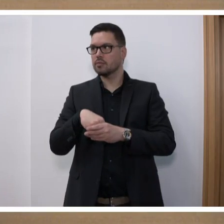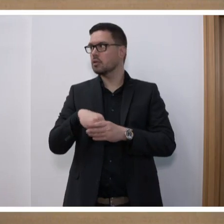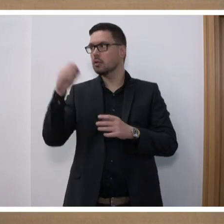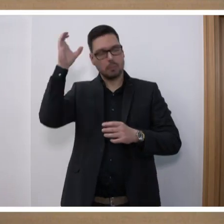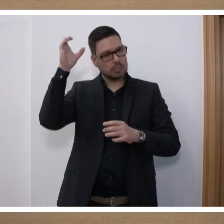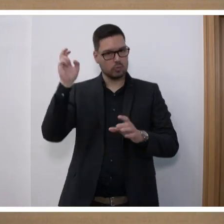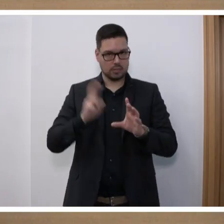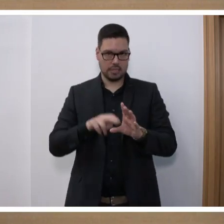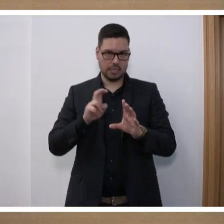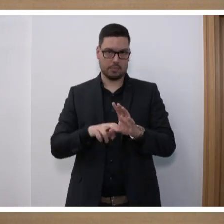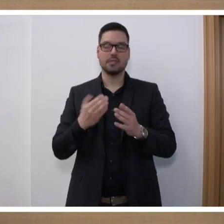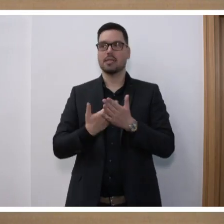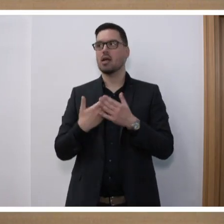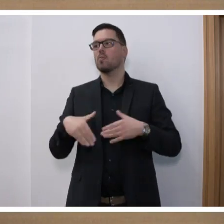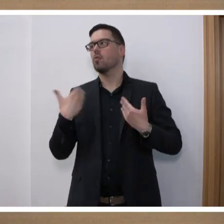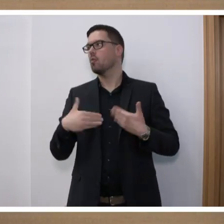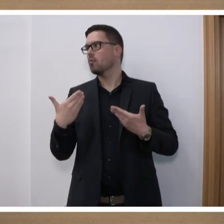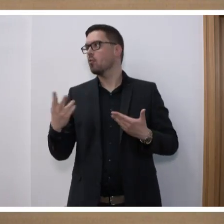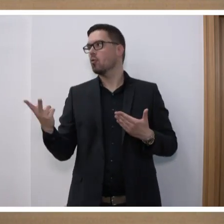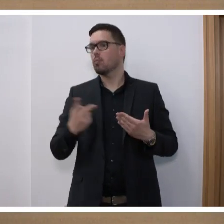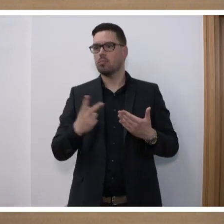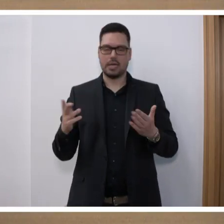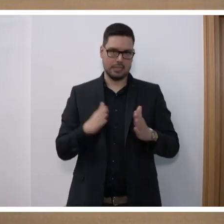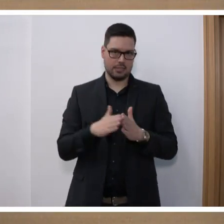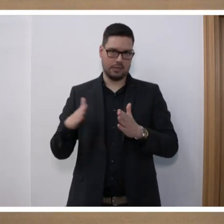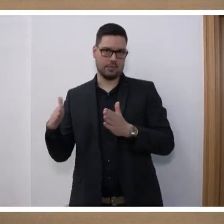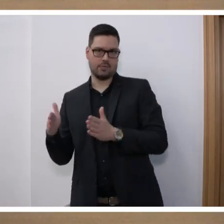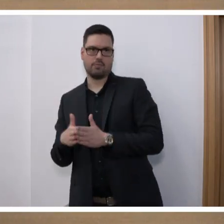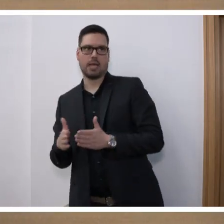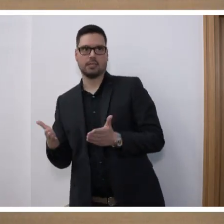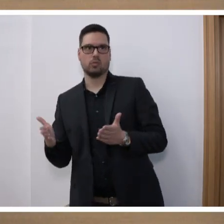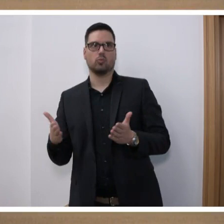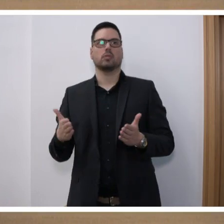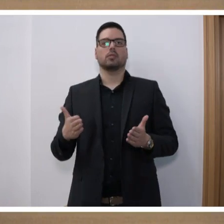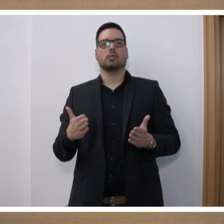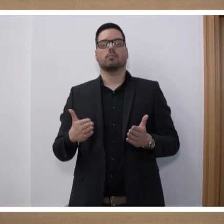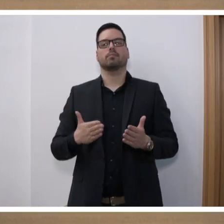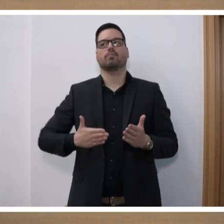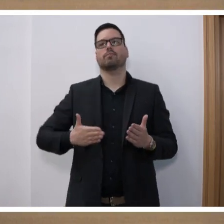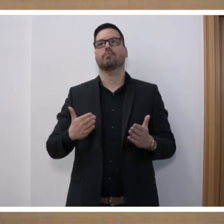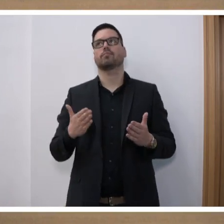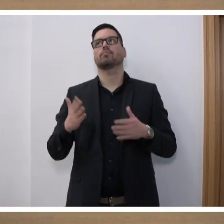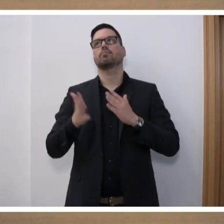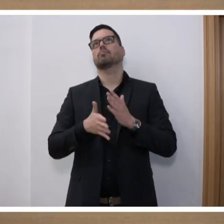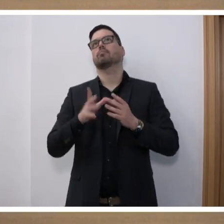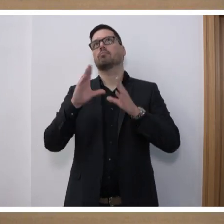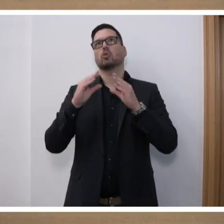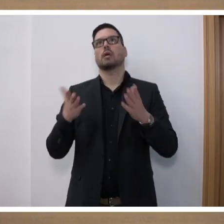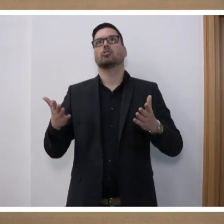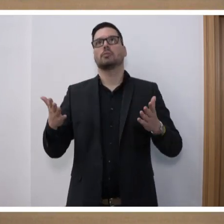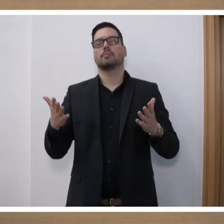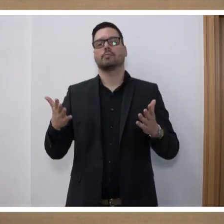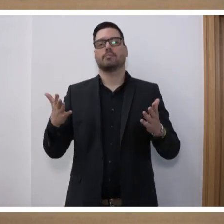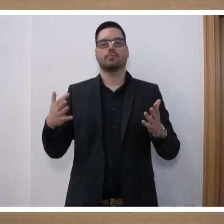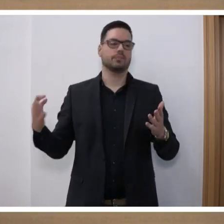und ich bin daher auch froh, dass beide Fraktionen heute dieses Thema hier im Hohen Hause auch besprechen. An